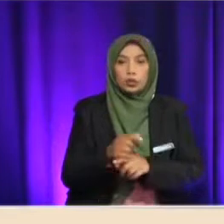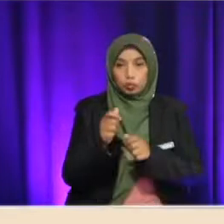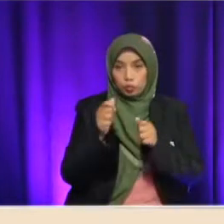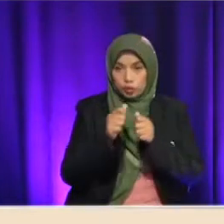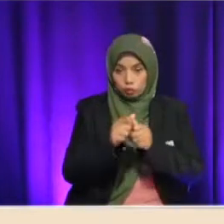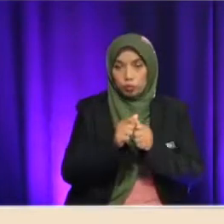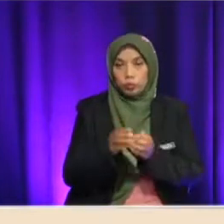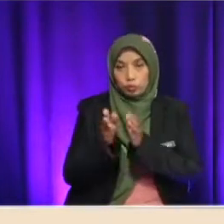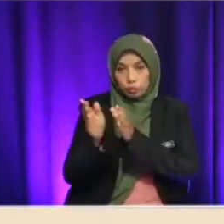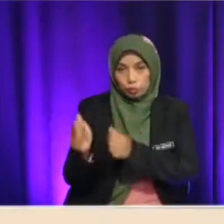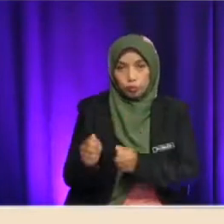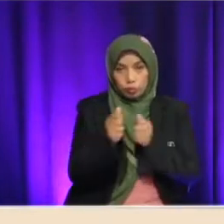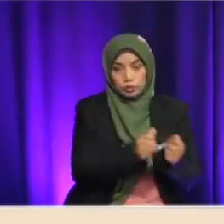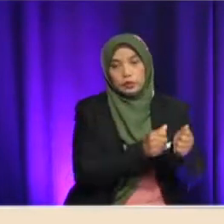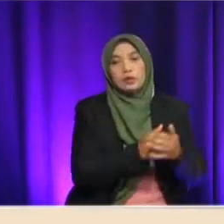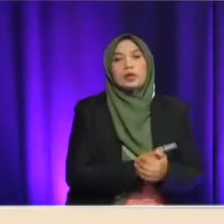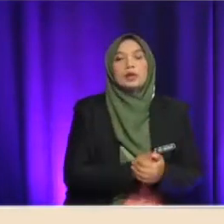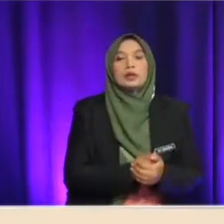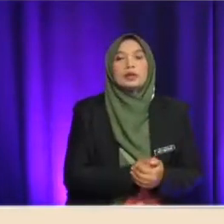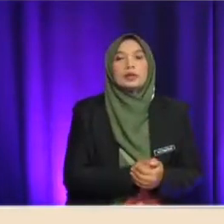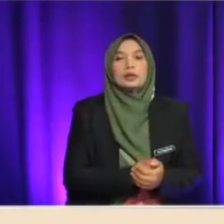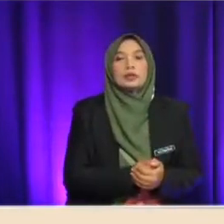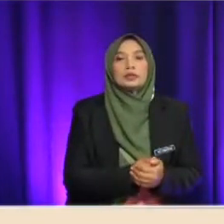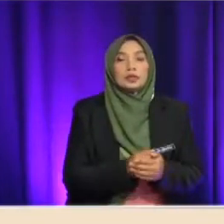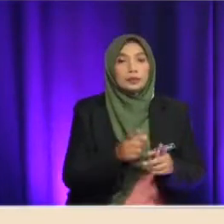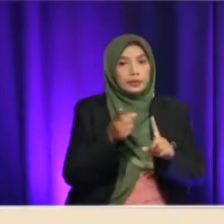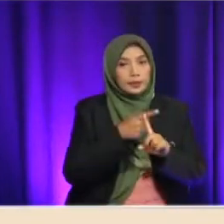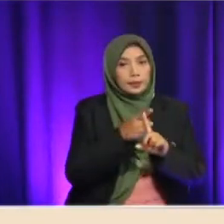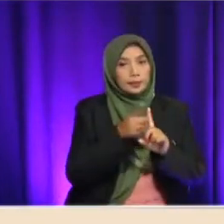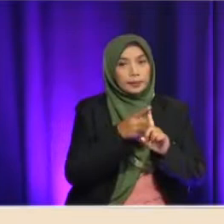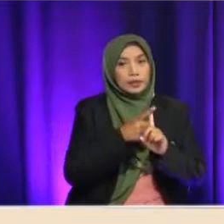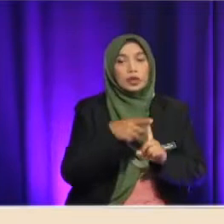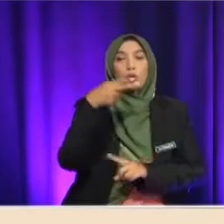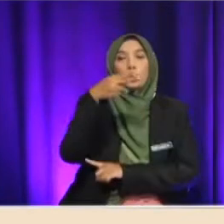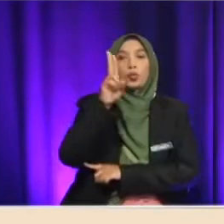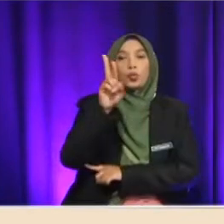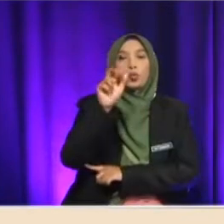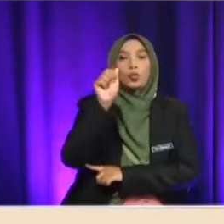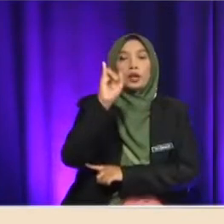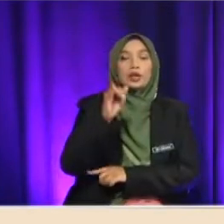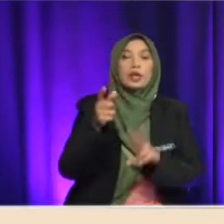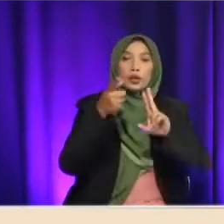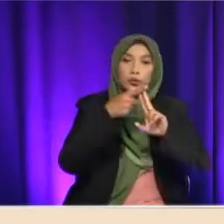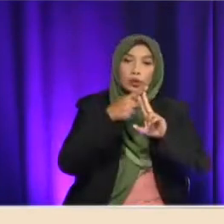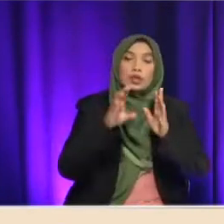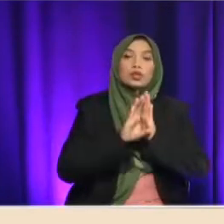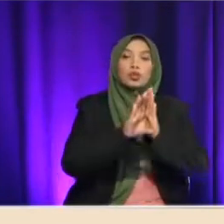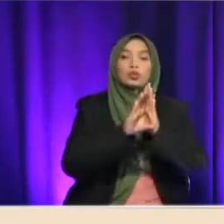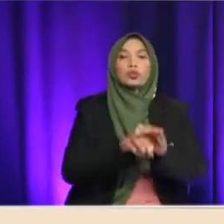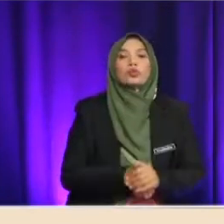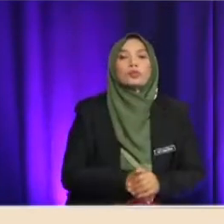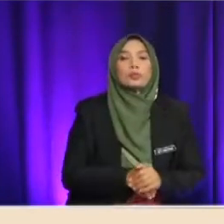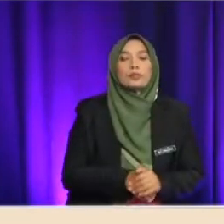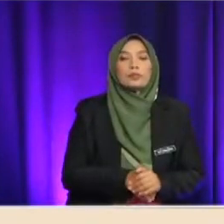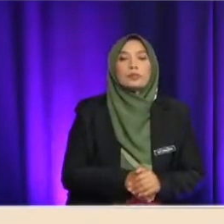kita mulakan pula ayat contoh, kemudian baru ayat hurai. Tetapi kat sini ayat topik, ayat hurai, tetapi kita mulakan dengan ayat kesan dan ayat